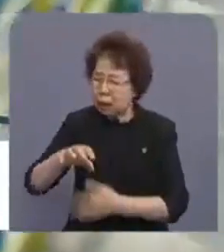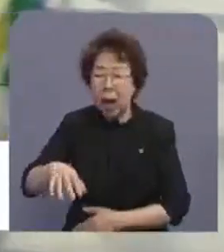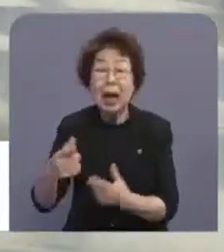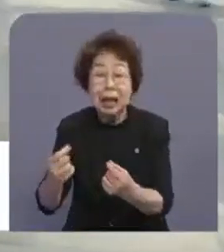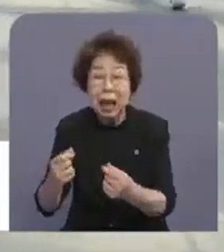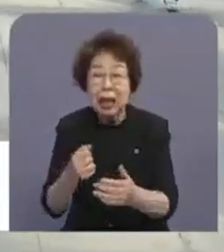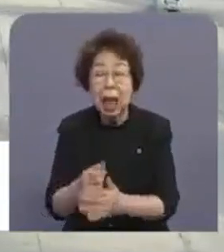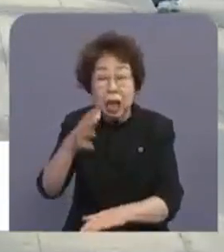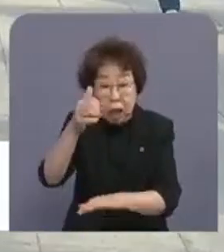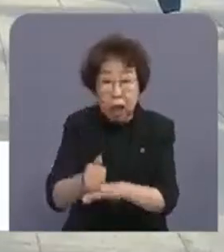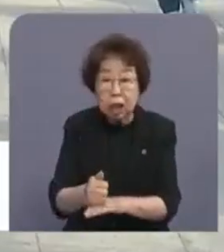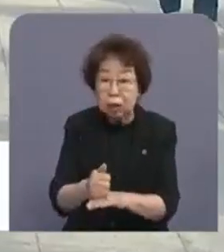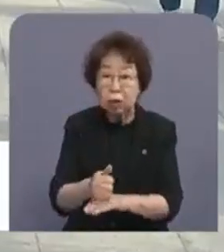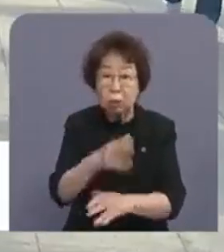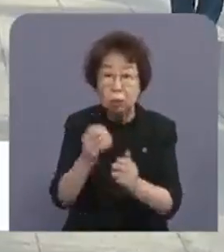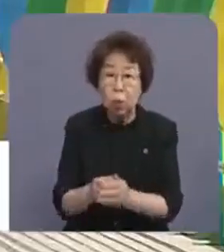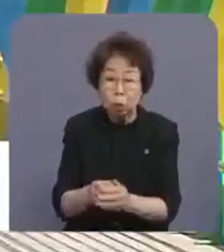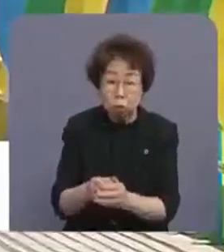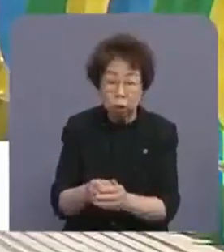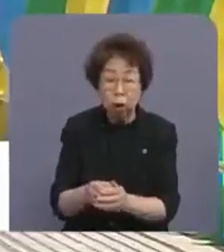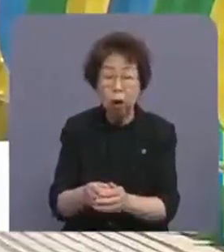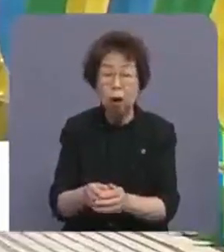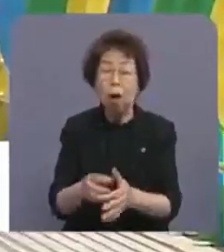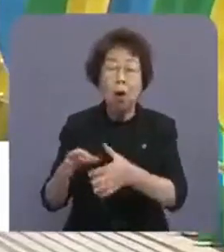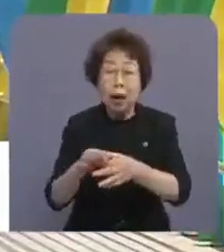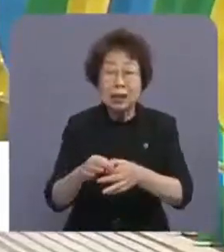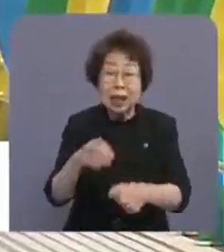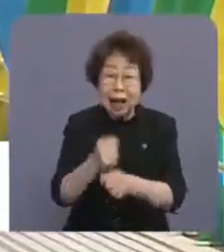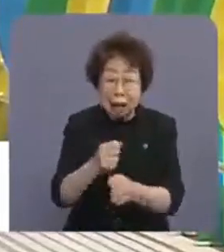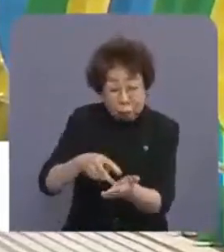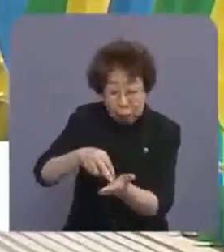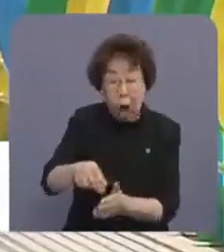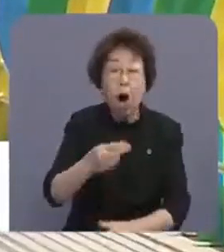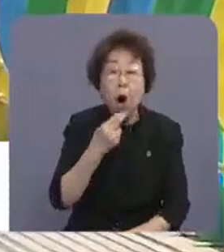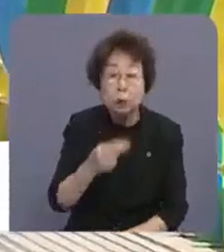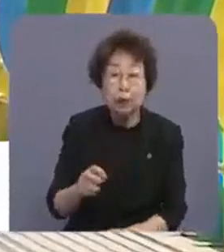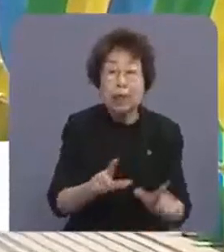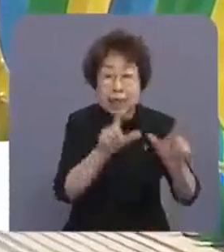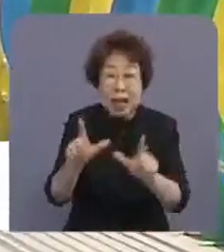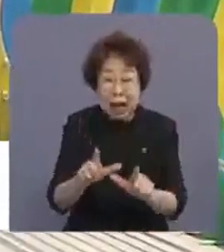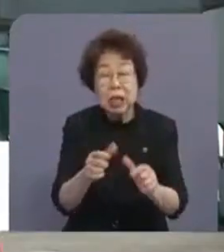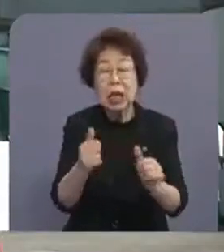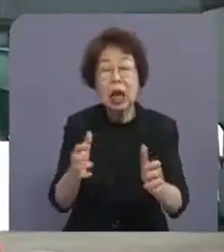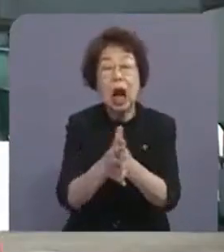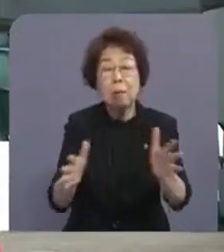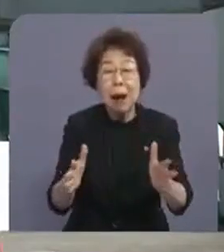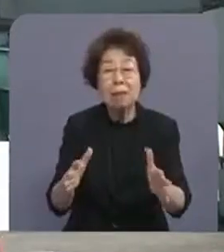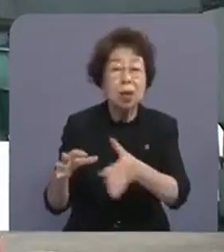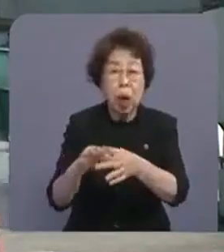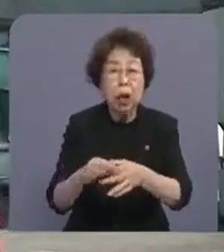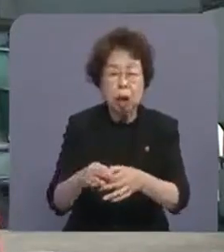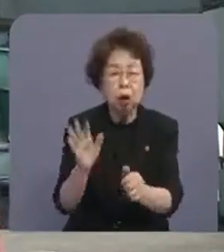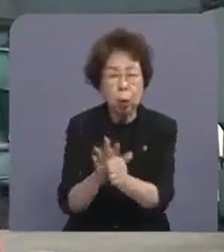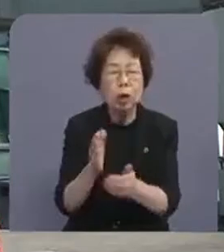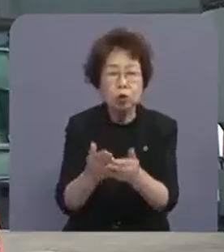결국 환승센터는 수년째 짓지 않고 생활형 숙박시설 사용자 편의시설만 조성한